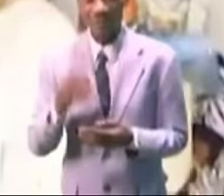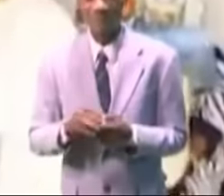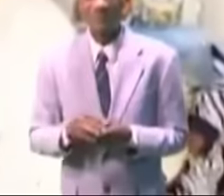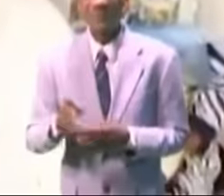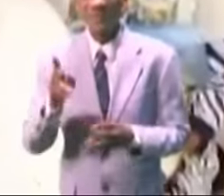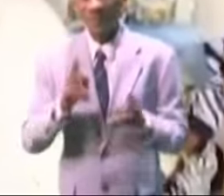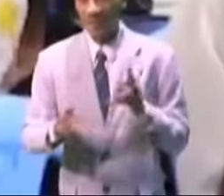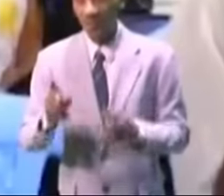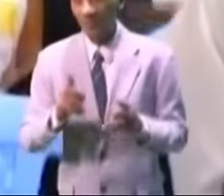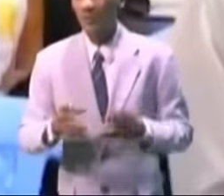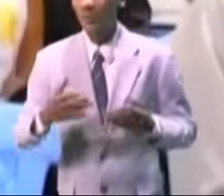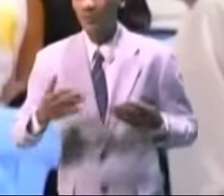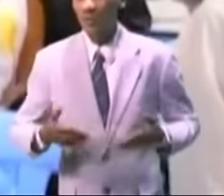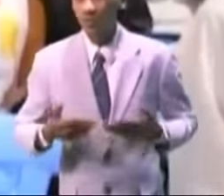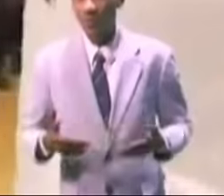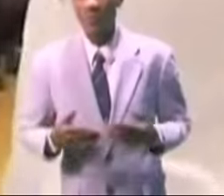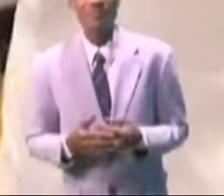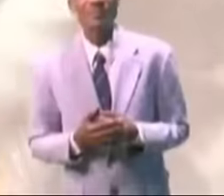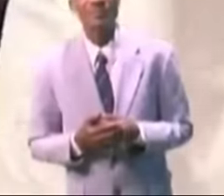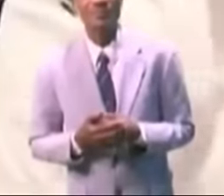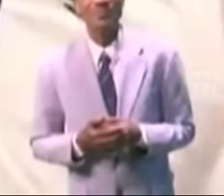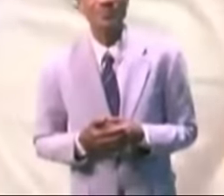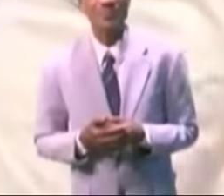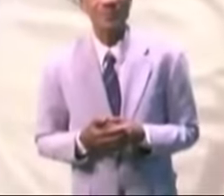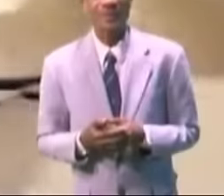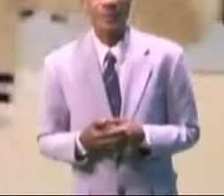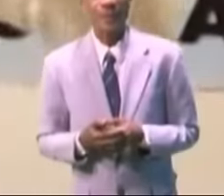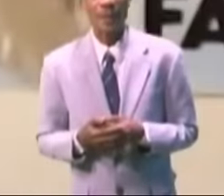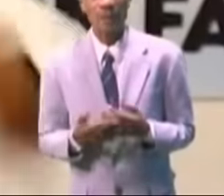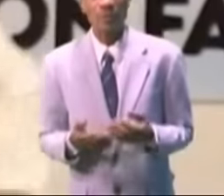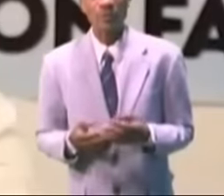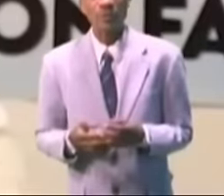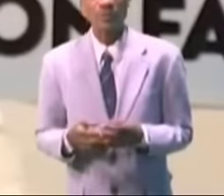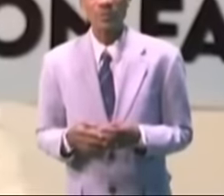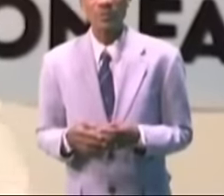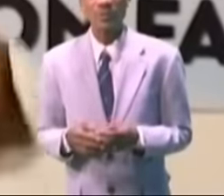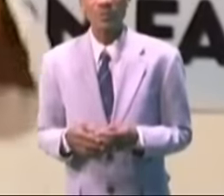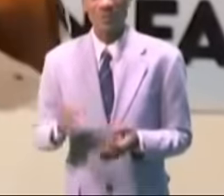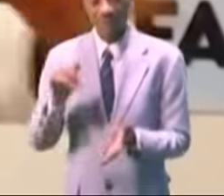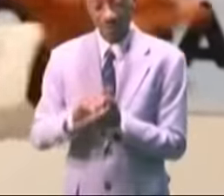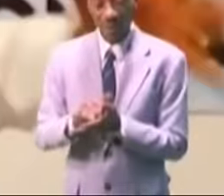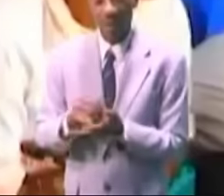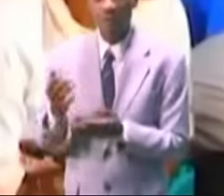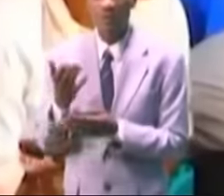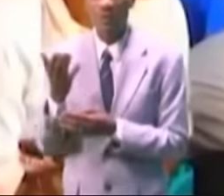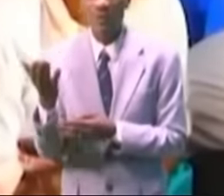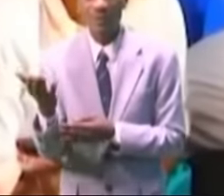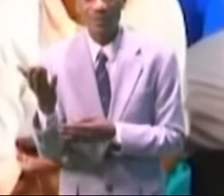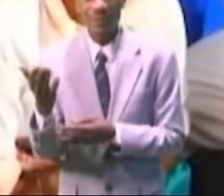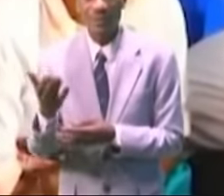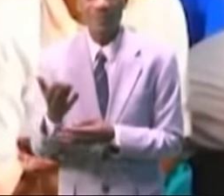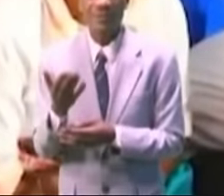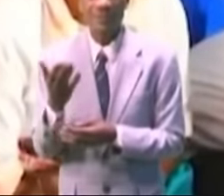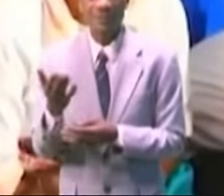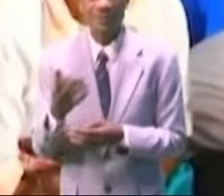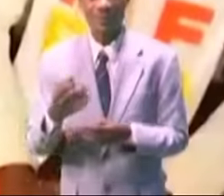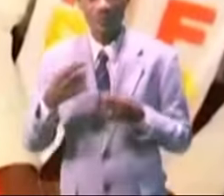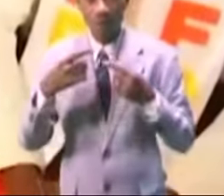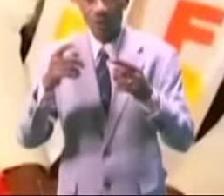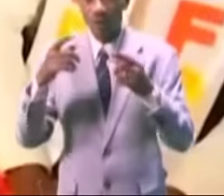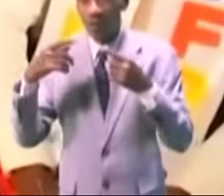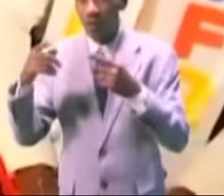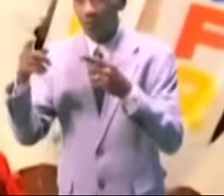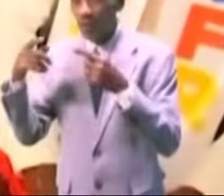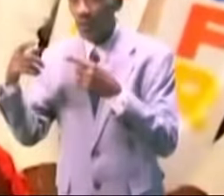président national de la Vision Fatu Rénové, en a profité pour lancer un vibrant appel en vue d'une mobilisation autour de ces